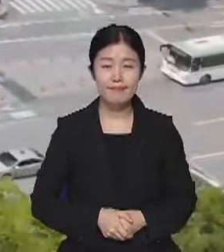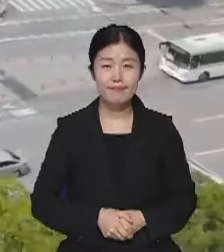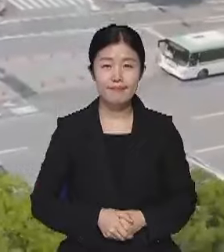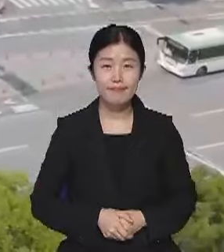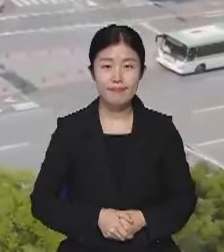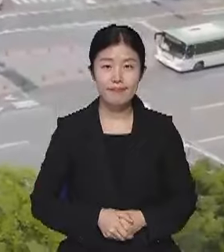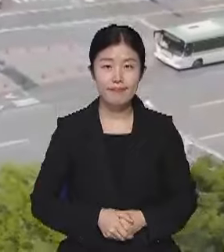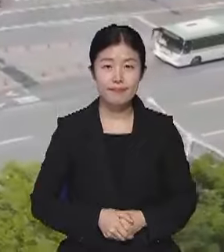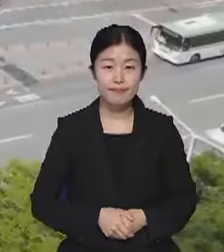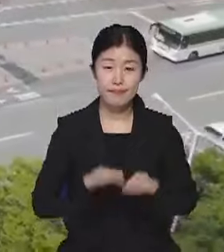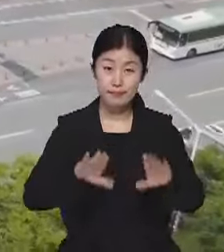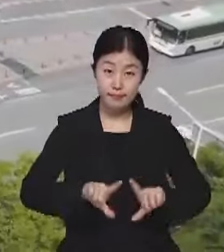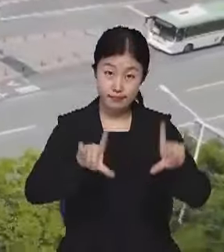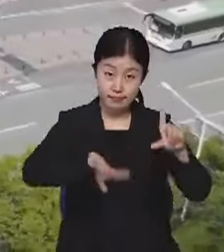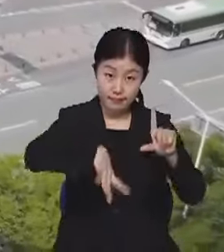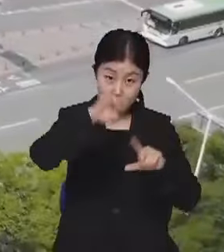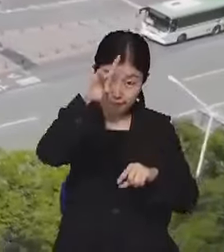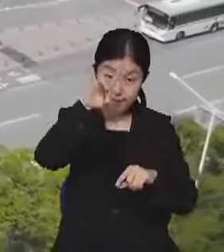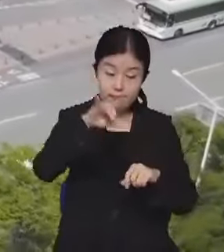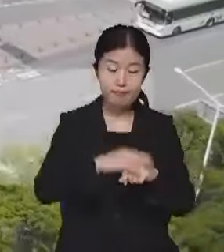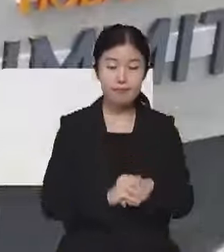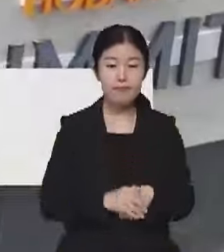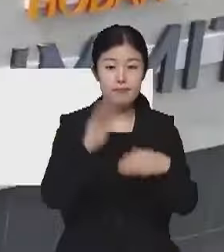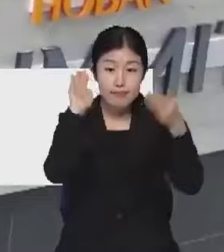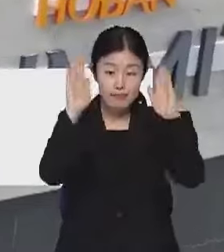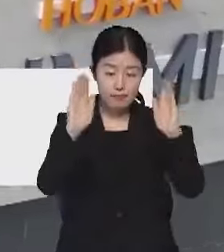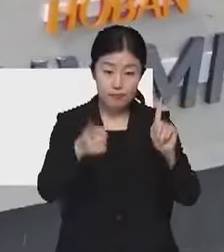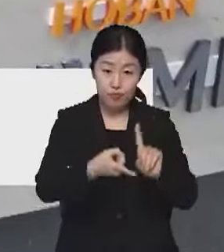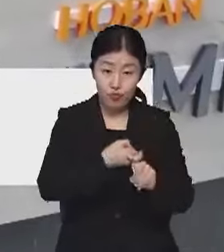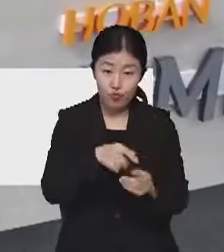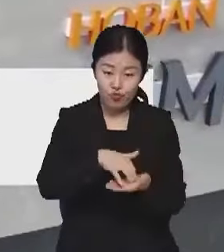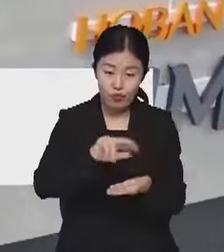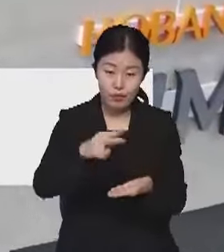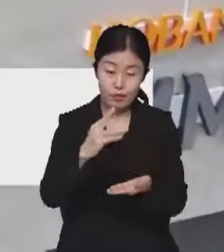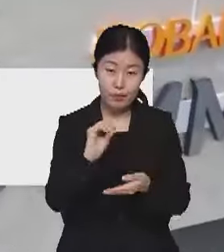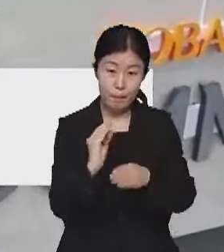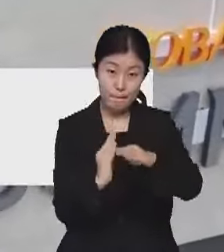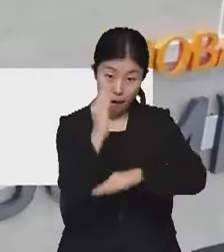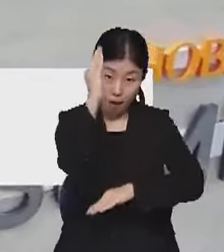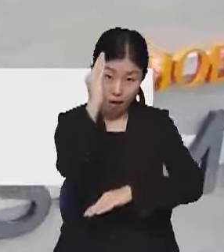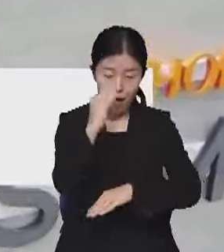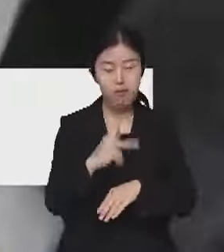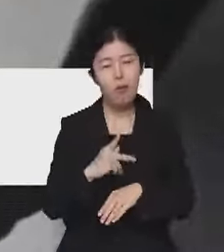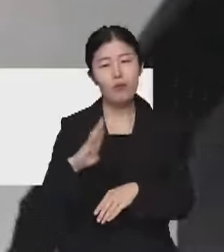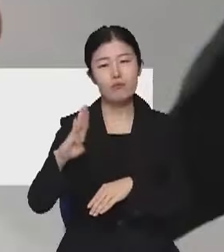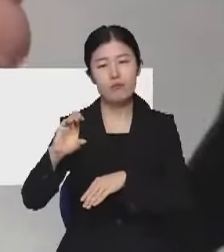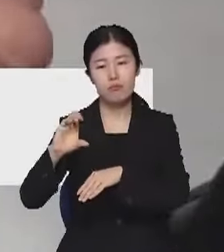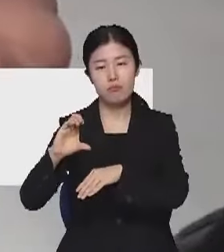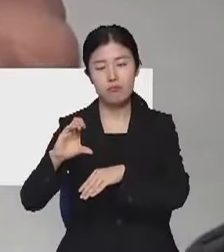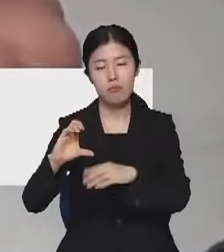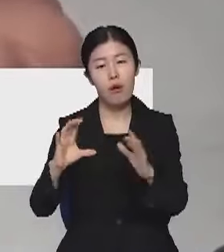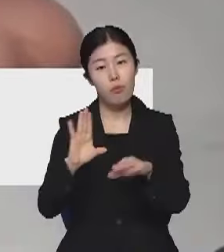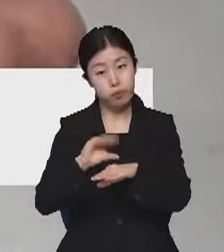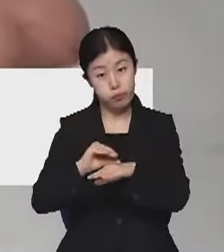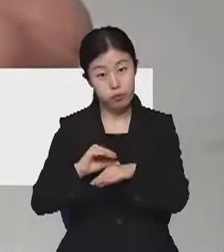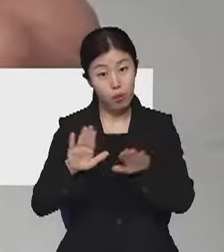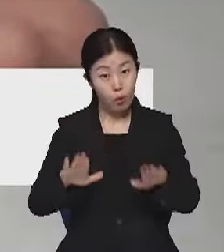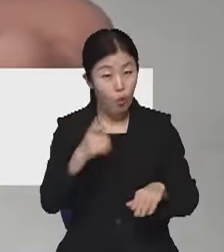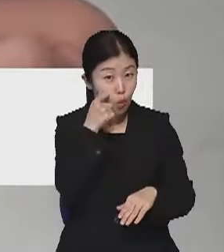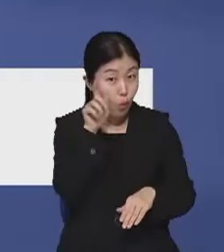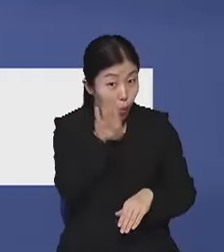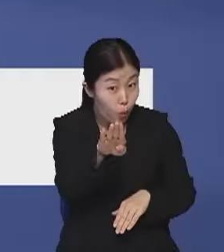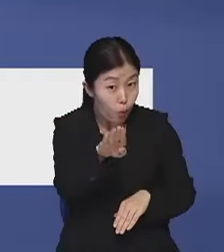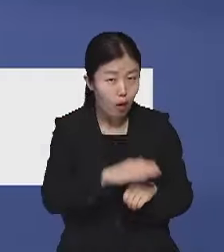기자입니다 올해초 네이버포털 뉴스 구독자 200만 돌파한 KBC 광주 방송이 불과 6개월 만에 구독자